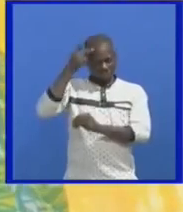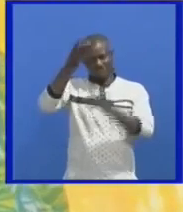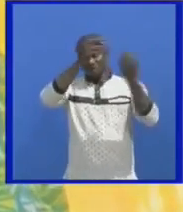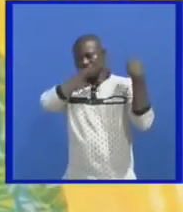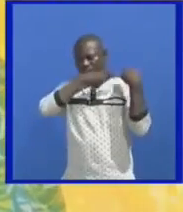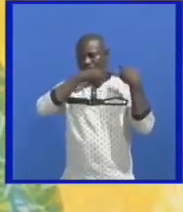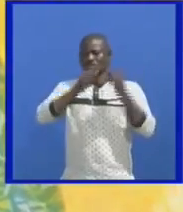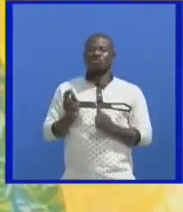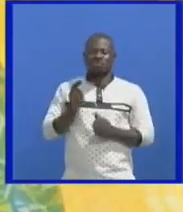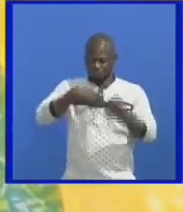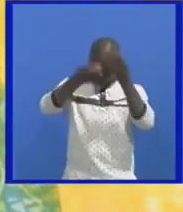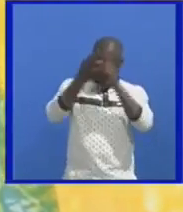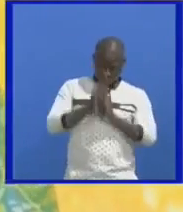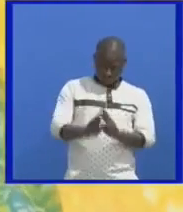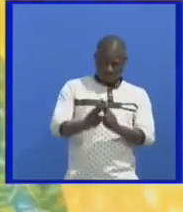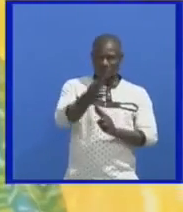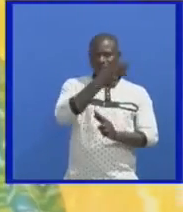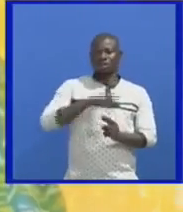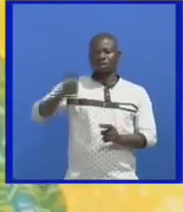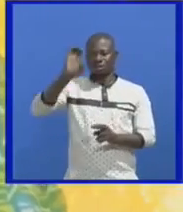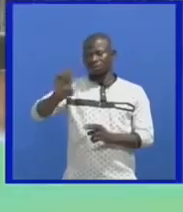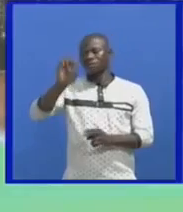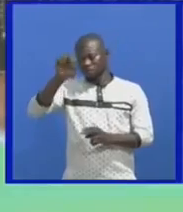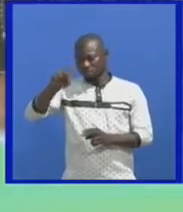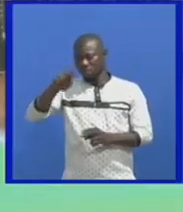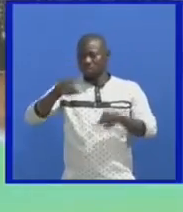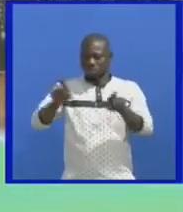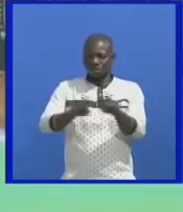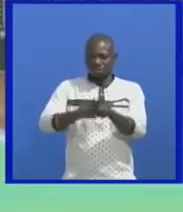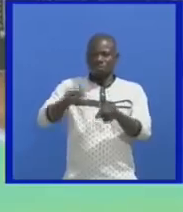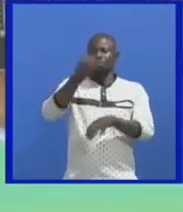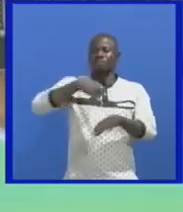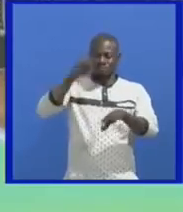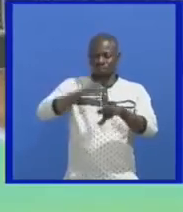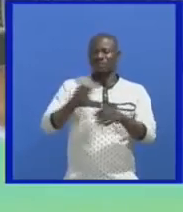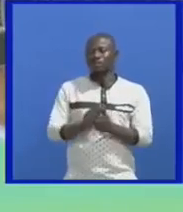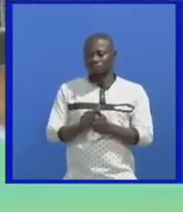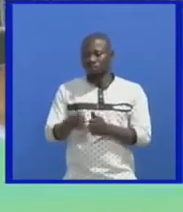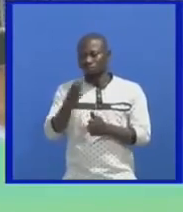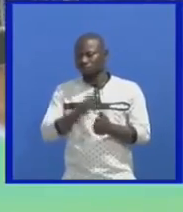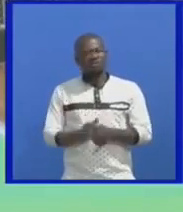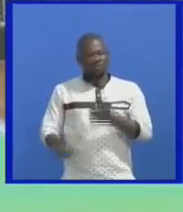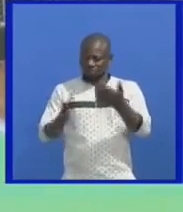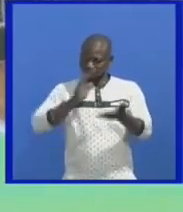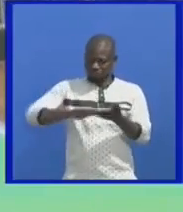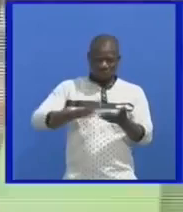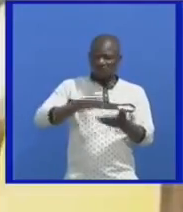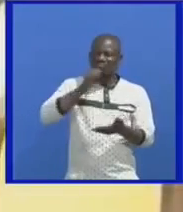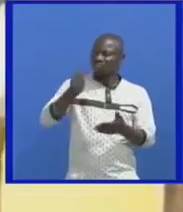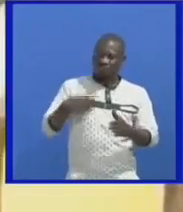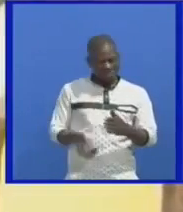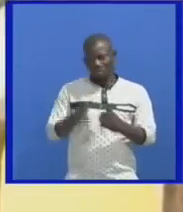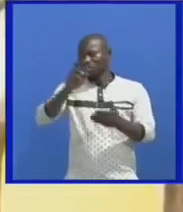respectons la CENI en tant qu'institution. L'UPC ne tolérera pas les réformes du code électoral, ajoute Moussa